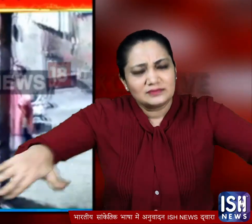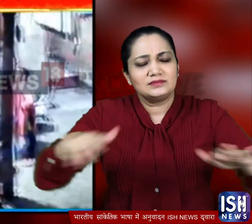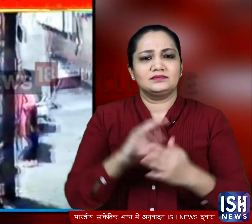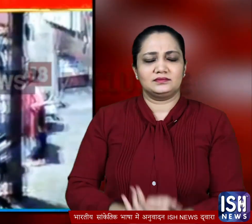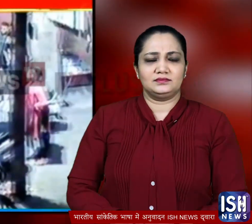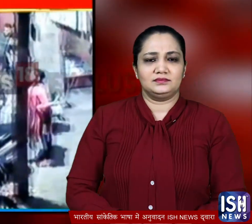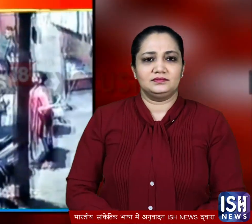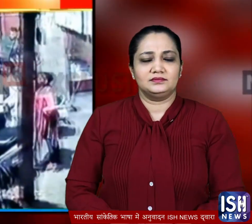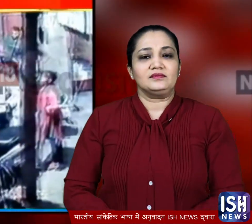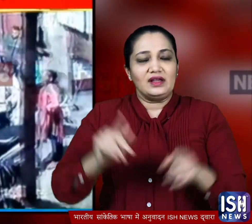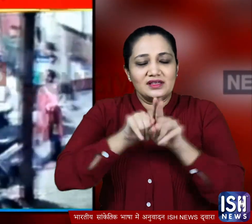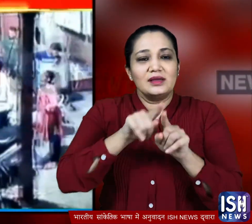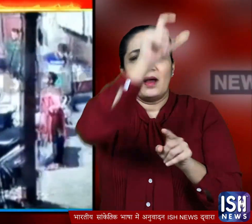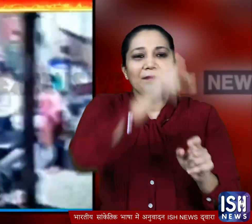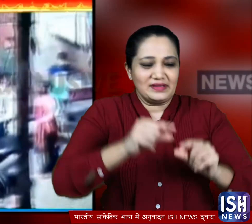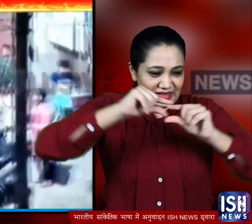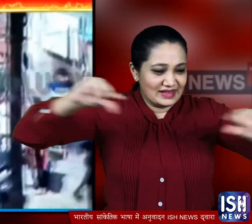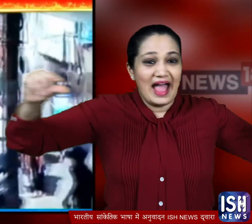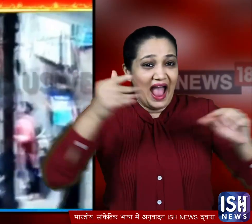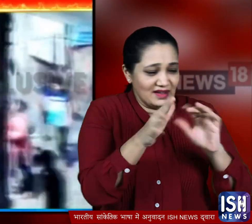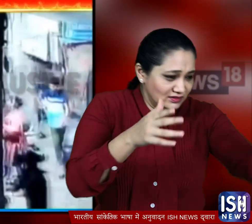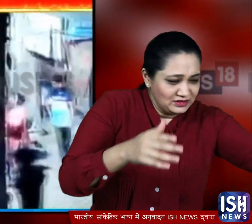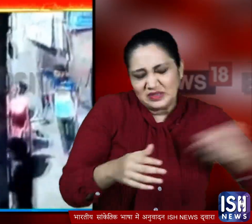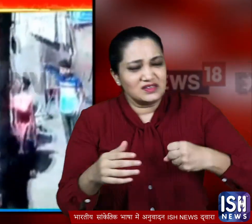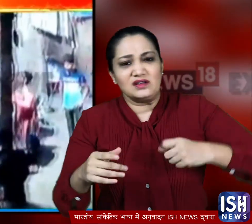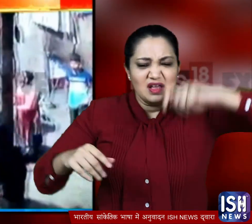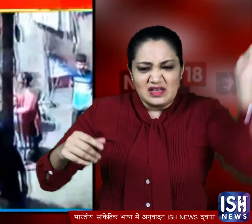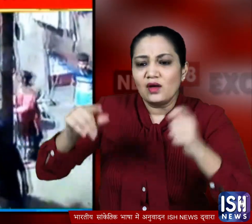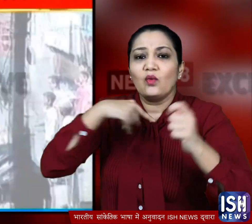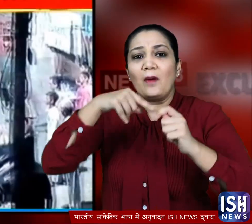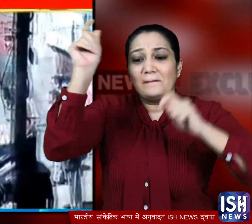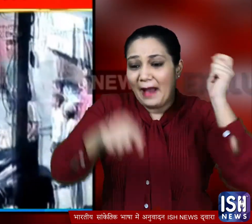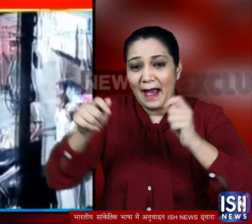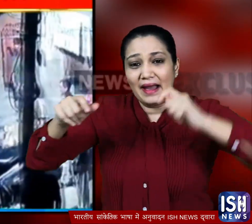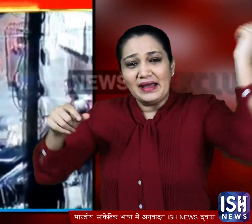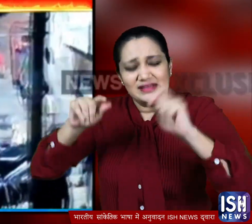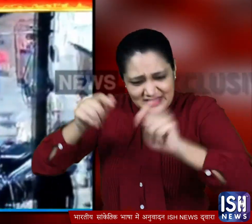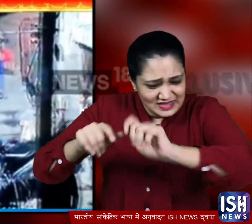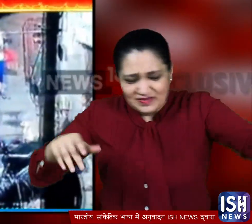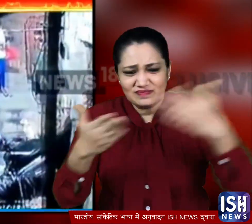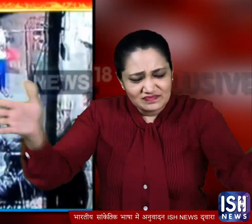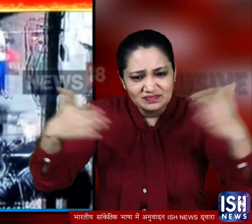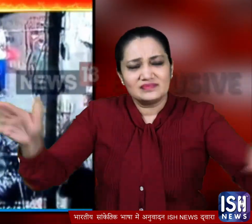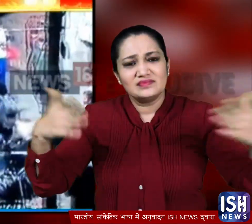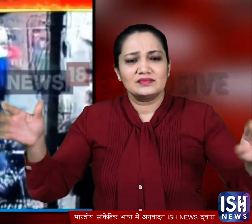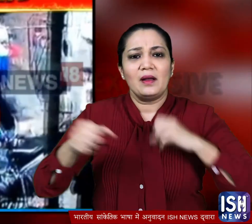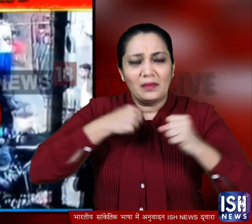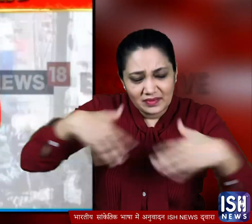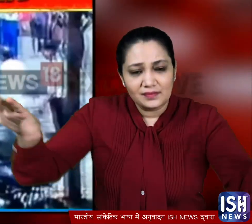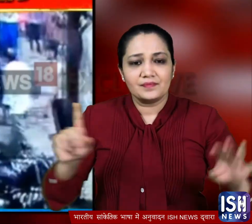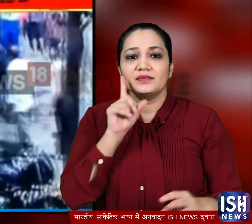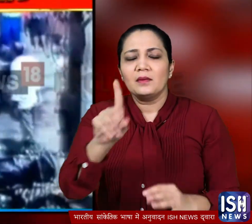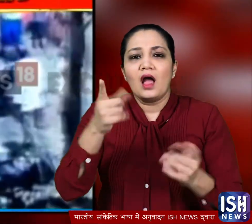हटाने की कोशिश की। यहाँ तक कि उसने एक आदमी के हाथों से डंडा छीनकर मारपीट कर रहे लोगों को पीटना शुरू कर दिया ताकि वो वहां से भाग